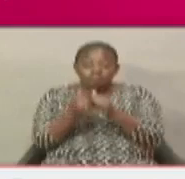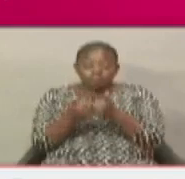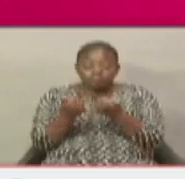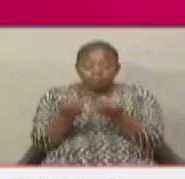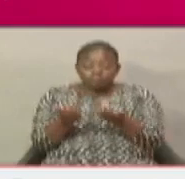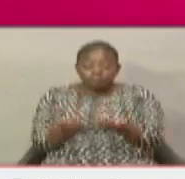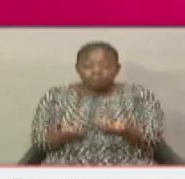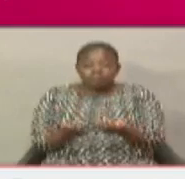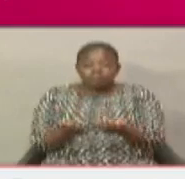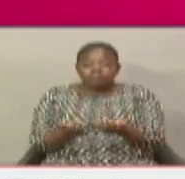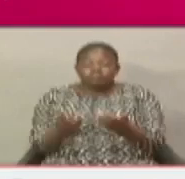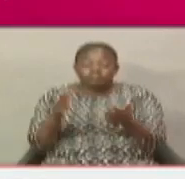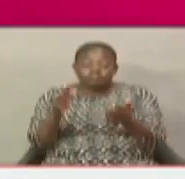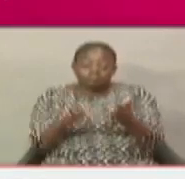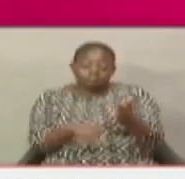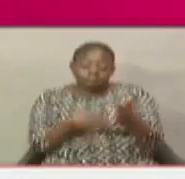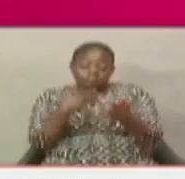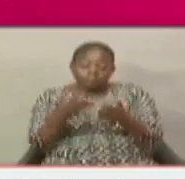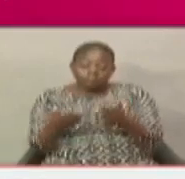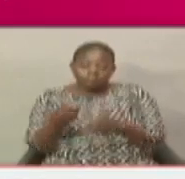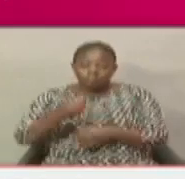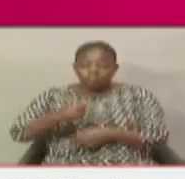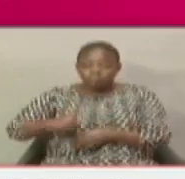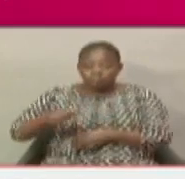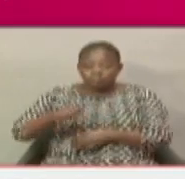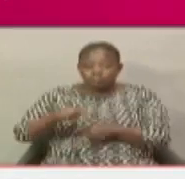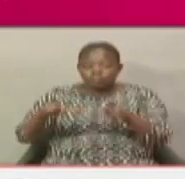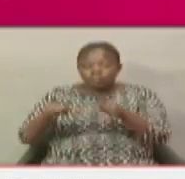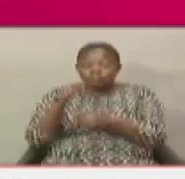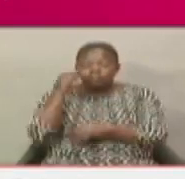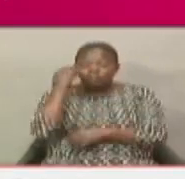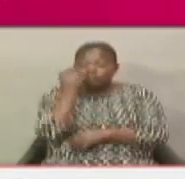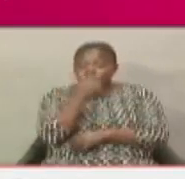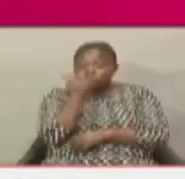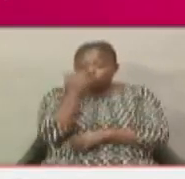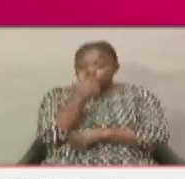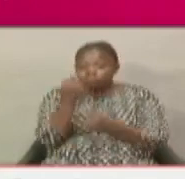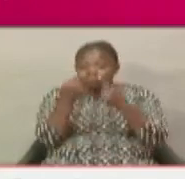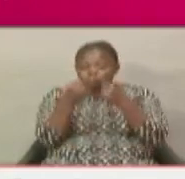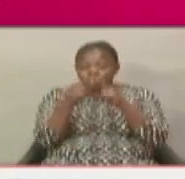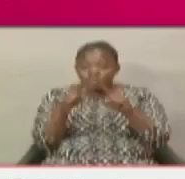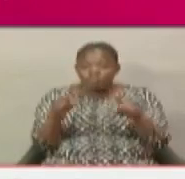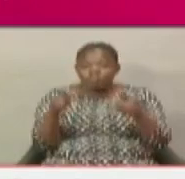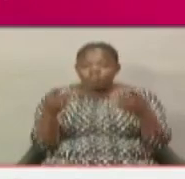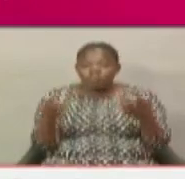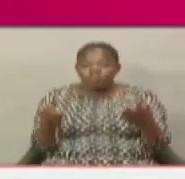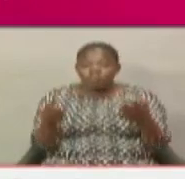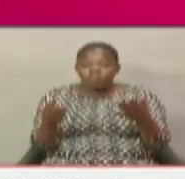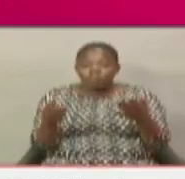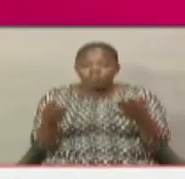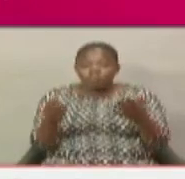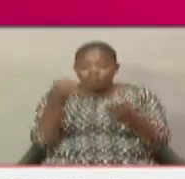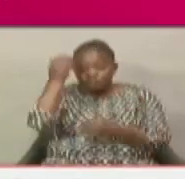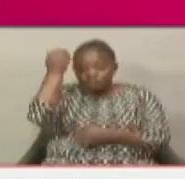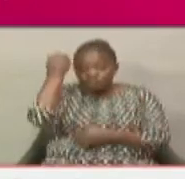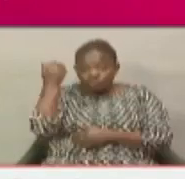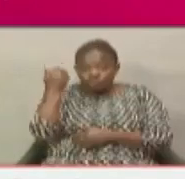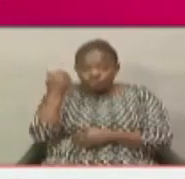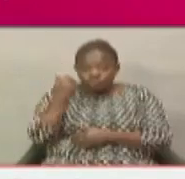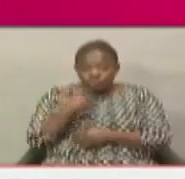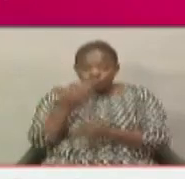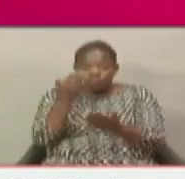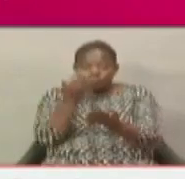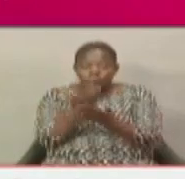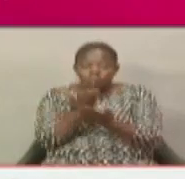kyokka ez'okuyimba, okuzina n'okuzannya katemba. Kyokka abasaze empaka zino